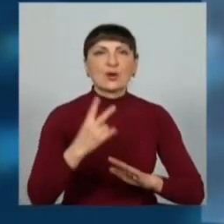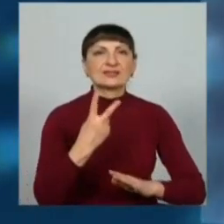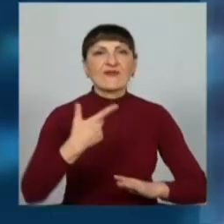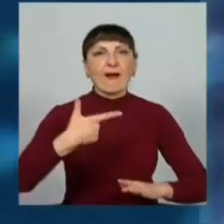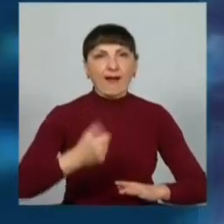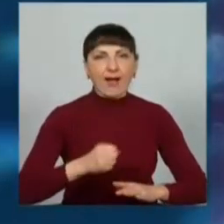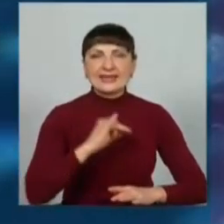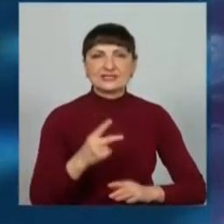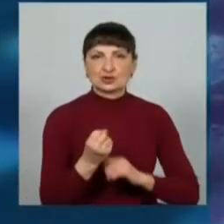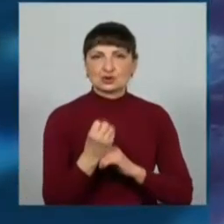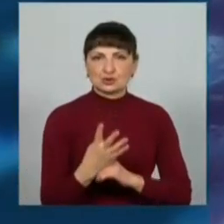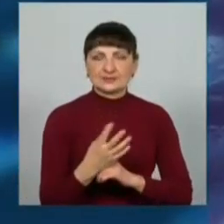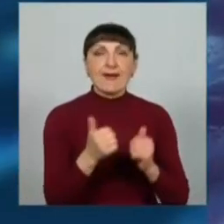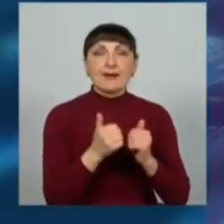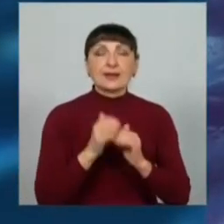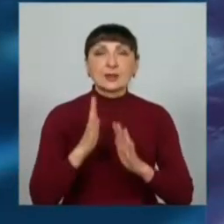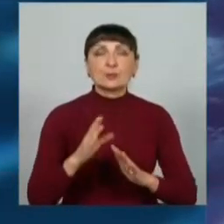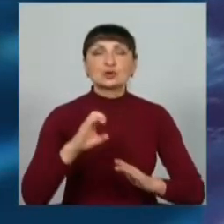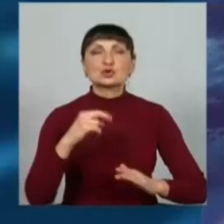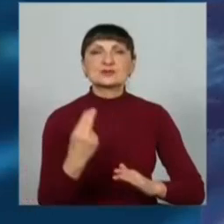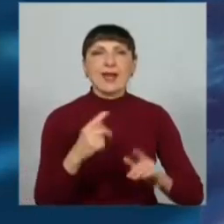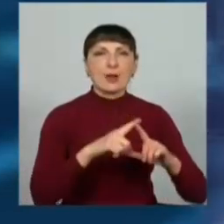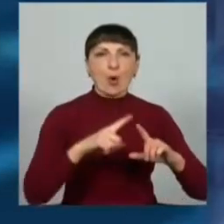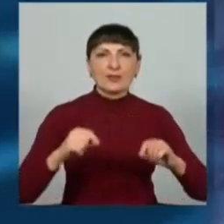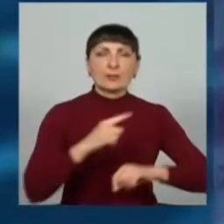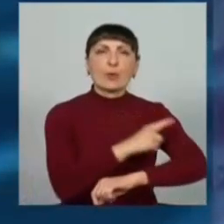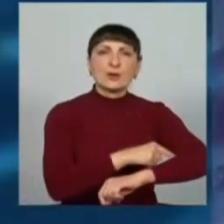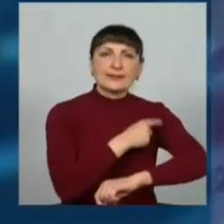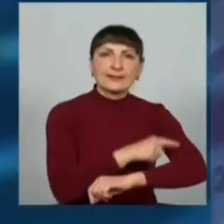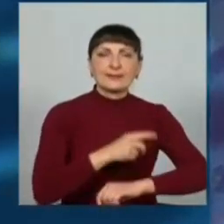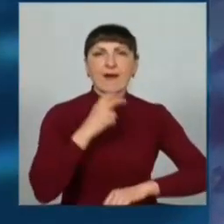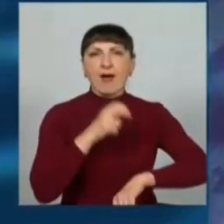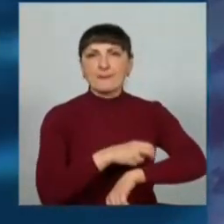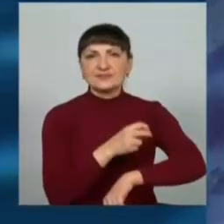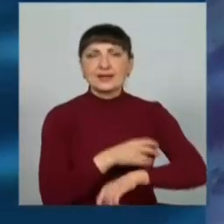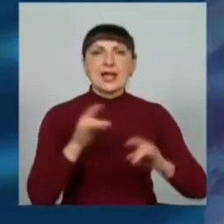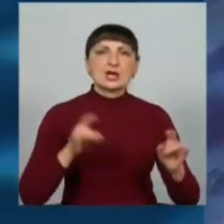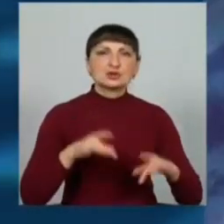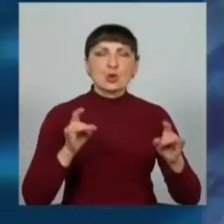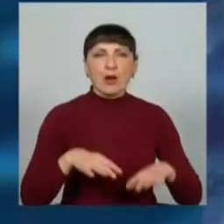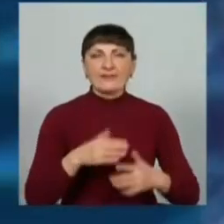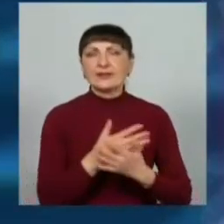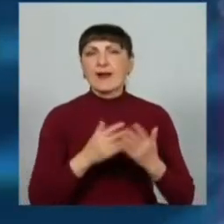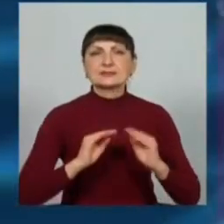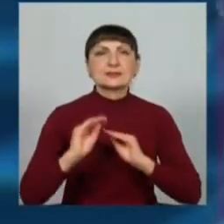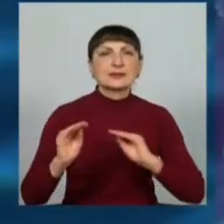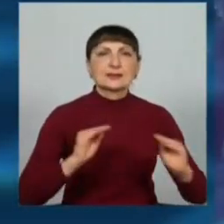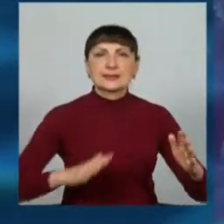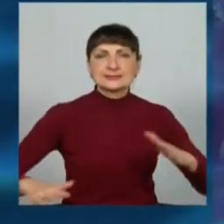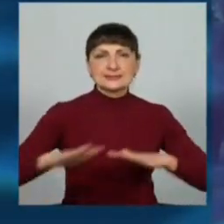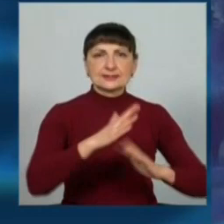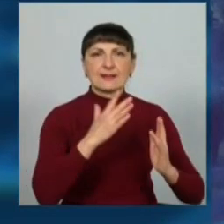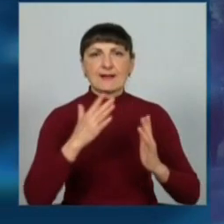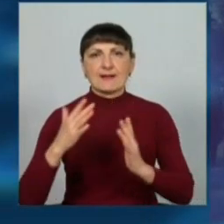гектара из 14. Рядом появятся социальные объекты – поликлиника, аптеки, рестораны, кафе и обширная благоустроенная территория